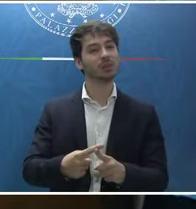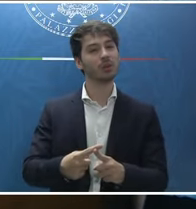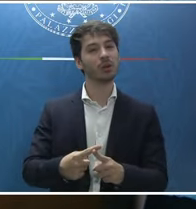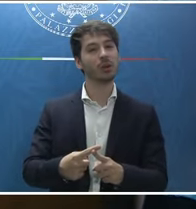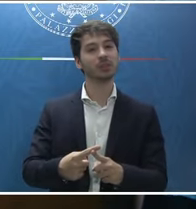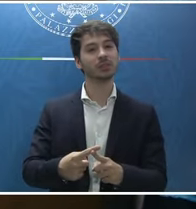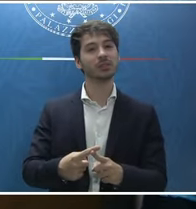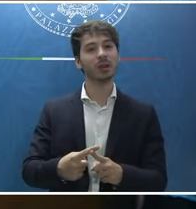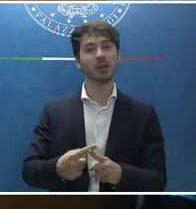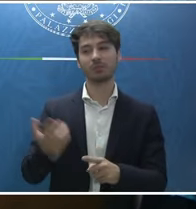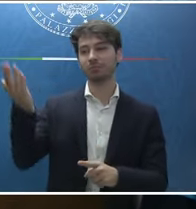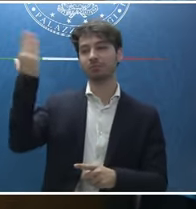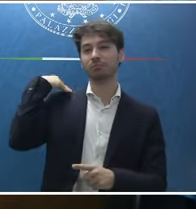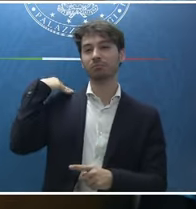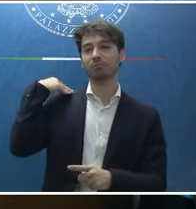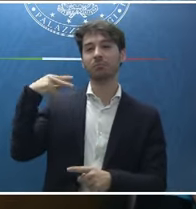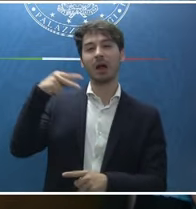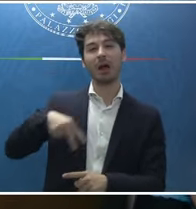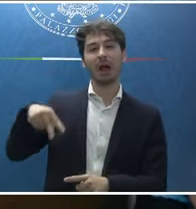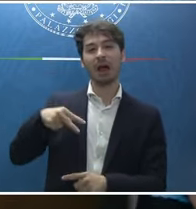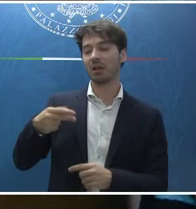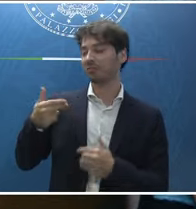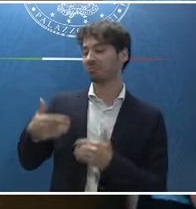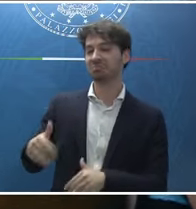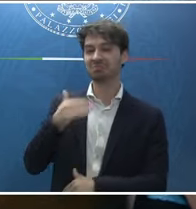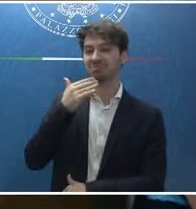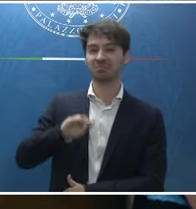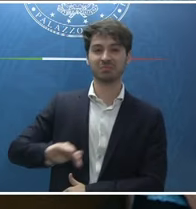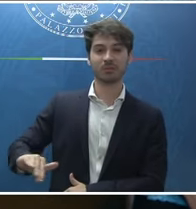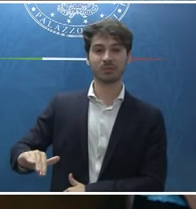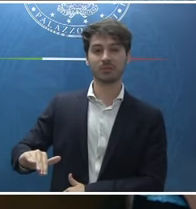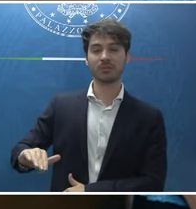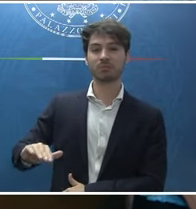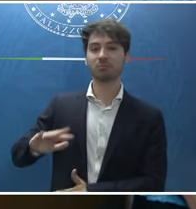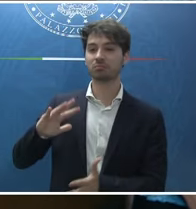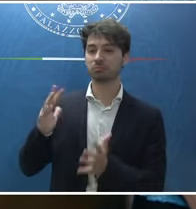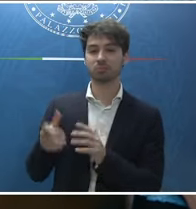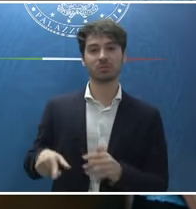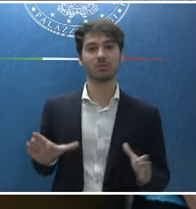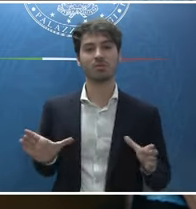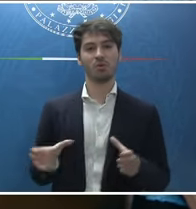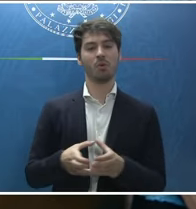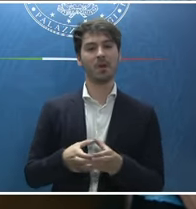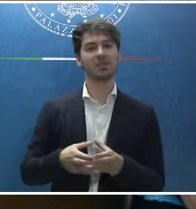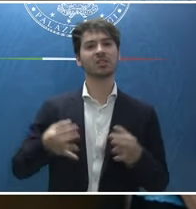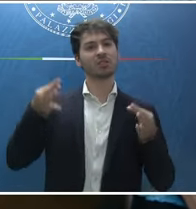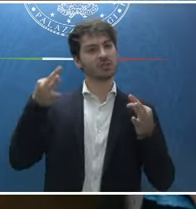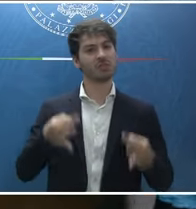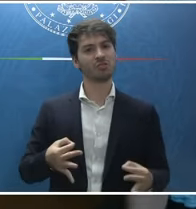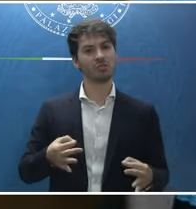siamo passati dagli anni dell'indifferenza e dell'abbandono agli anni della compattezza, della decisione